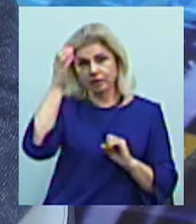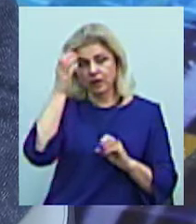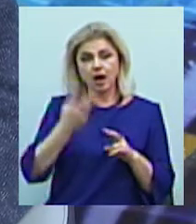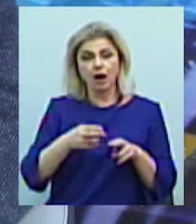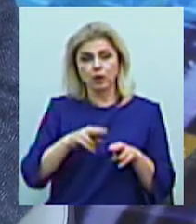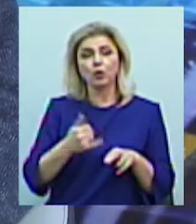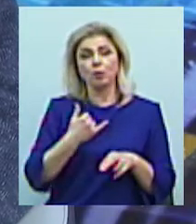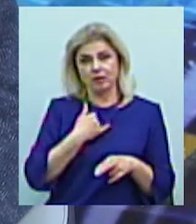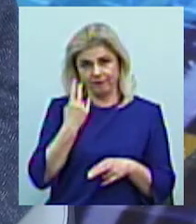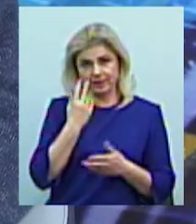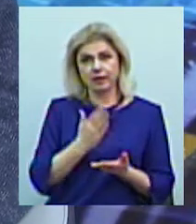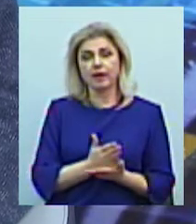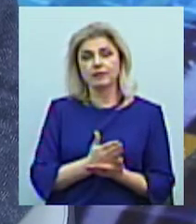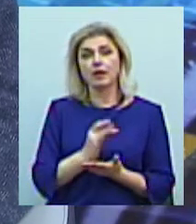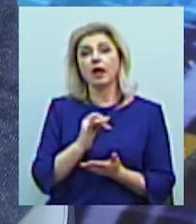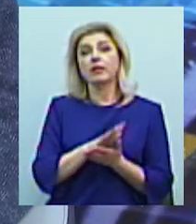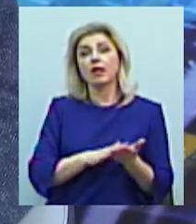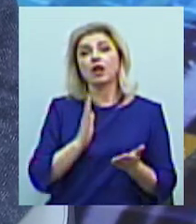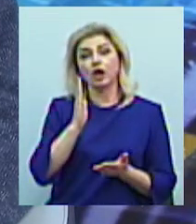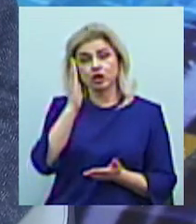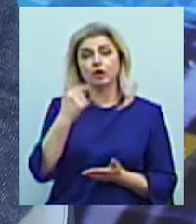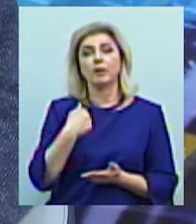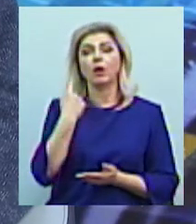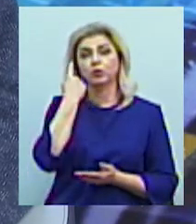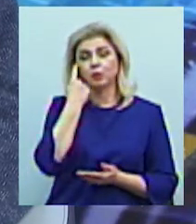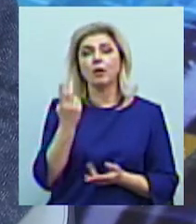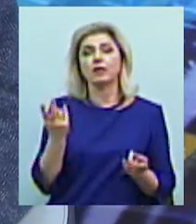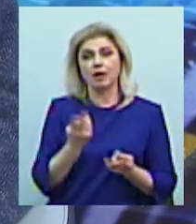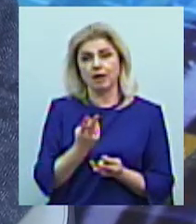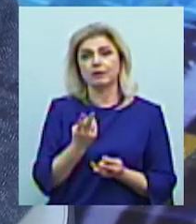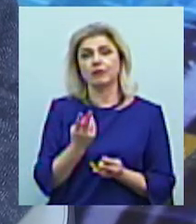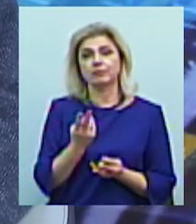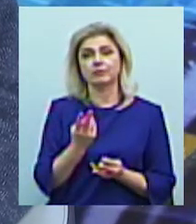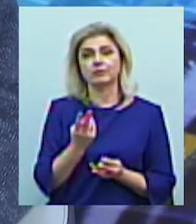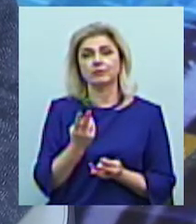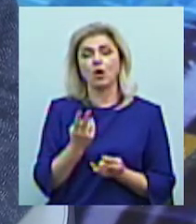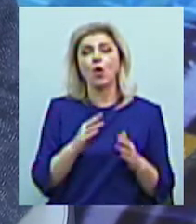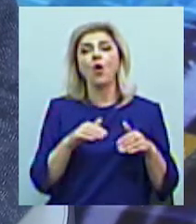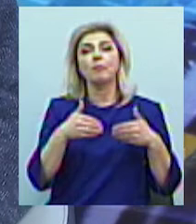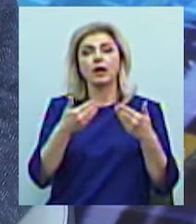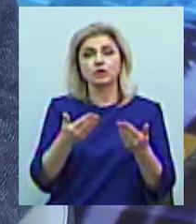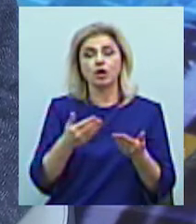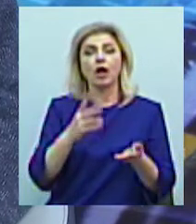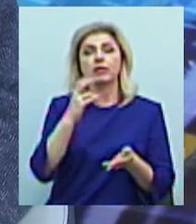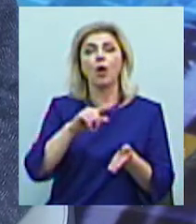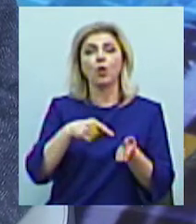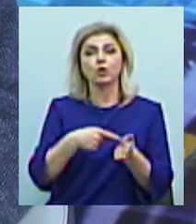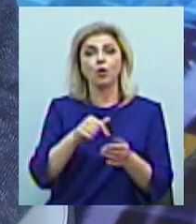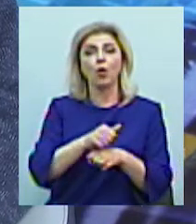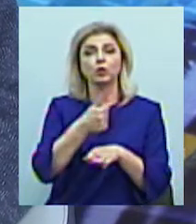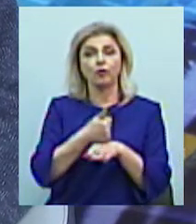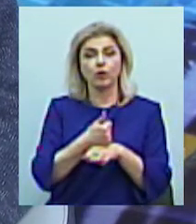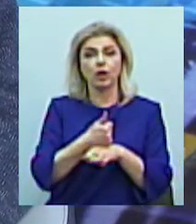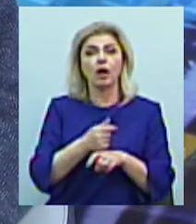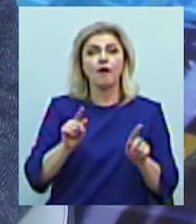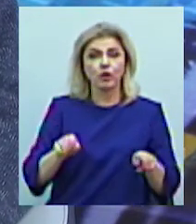есть и всегда есть. И в дальнейшем, я так думаю, надо будет все-таки обращением на городскую голову все-таки